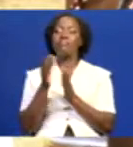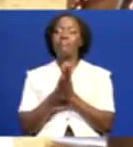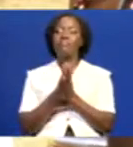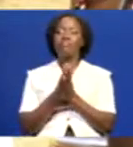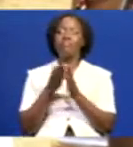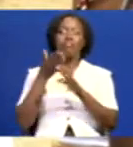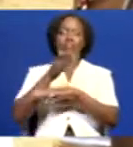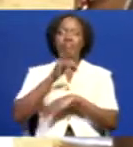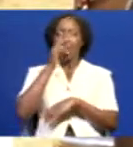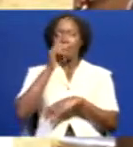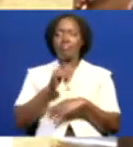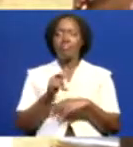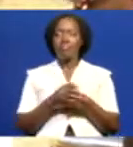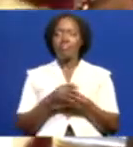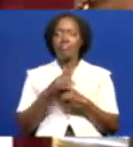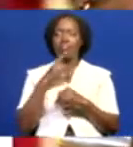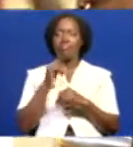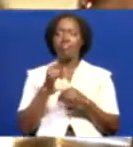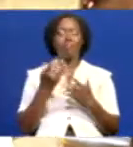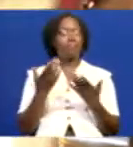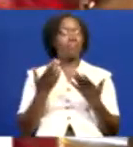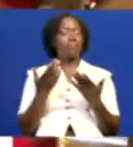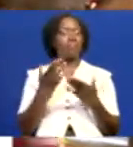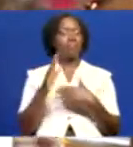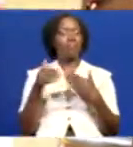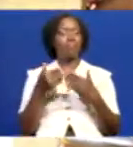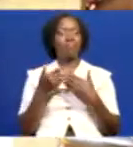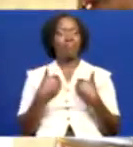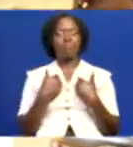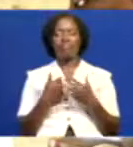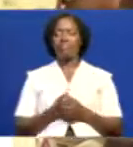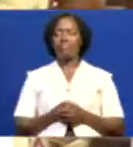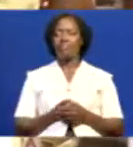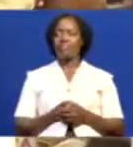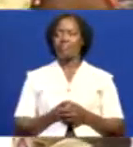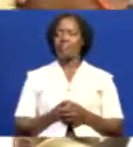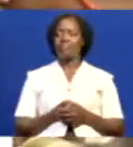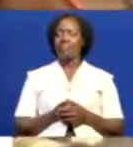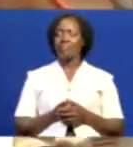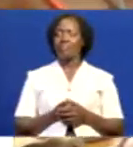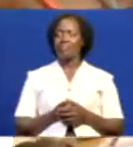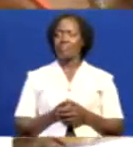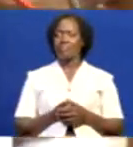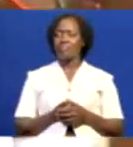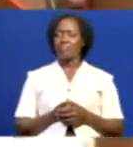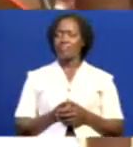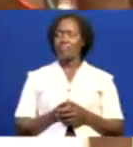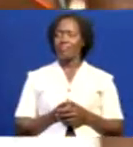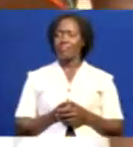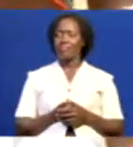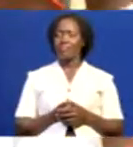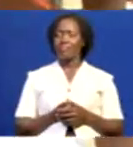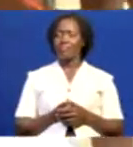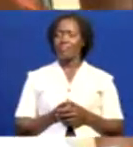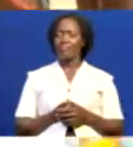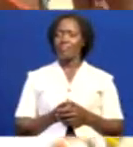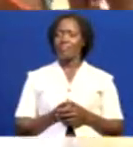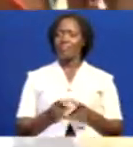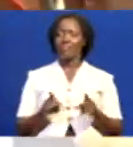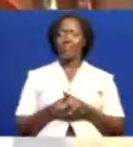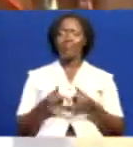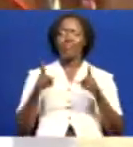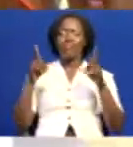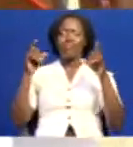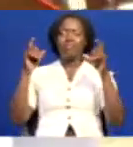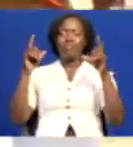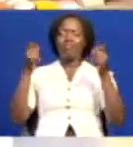Tanzania. So that is our welcome. Zainab, nitaachia hapo, lakini pia nitakuacha na picha